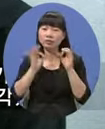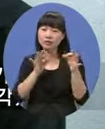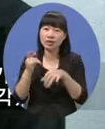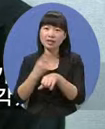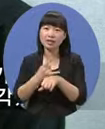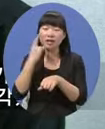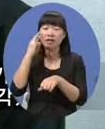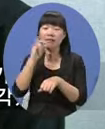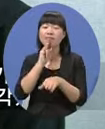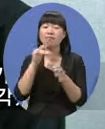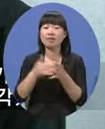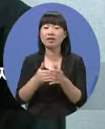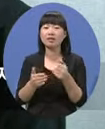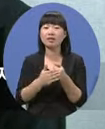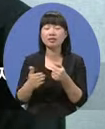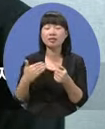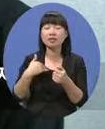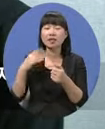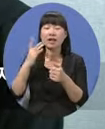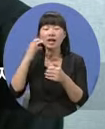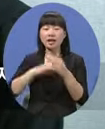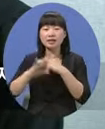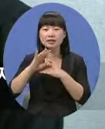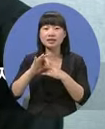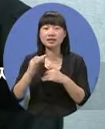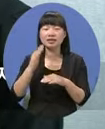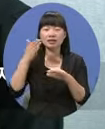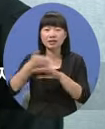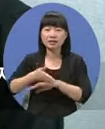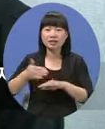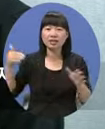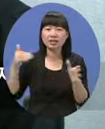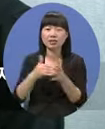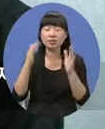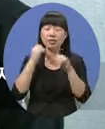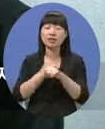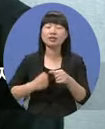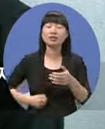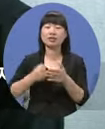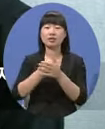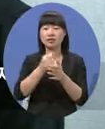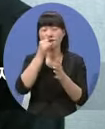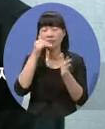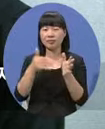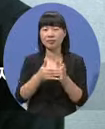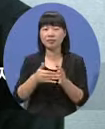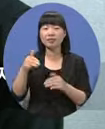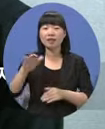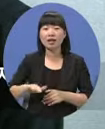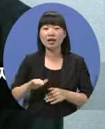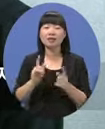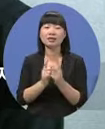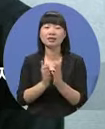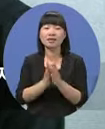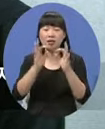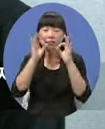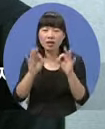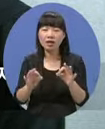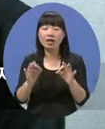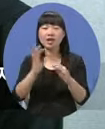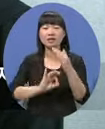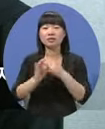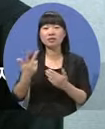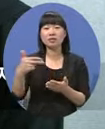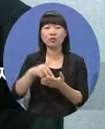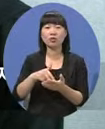했어요. 그래서 저는 아침에 일찍 일어나서 밤늦게까지 이제 공부를 하기로 마음을 먹었는데 실제로 해보니까 아침에 일어나는